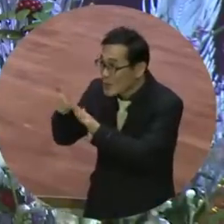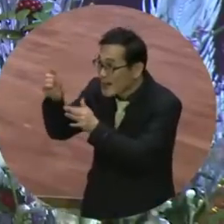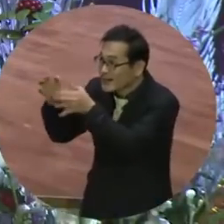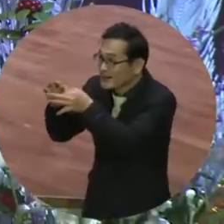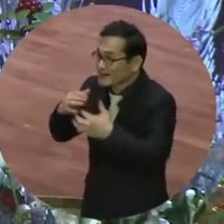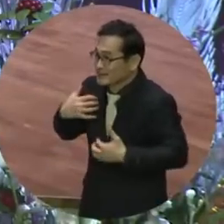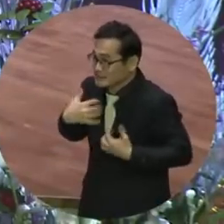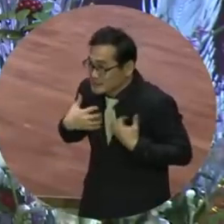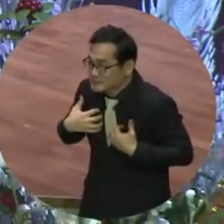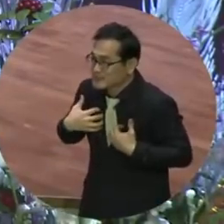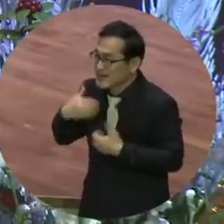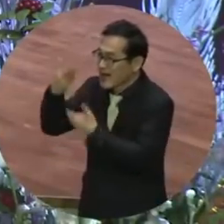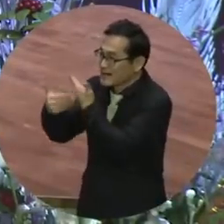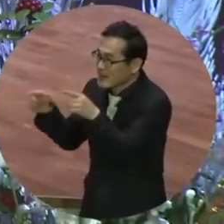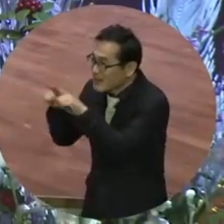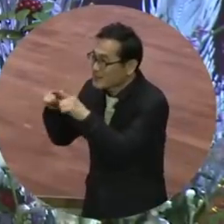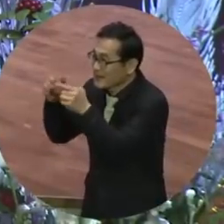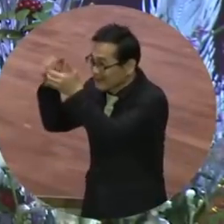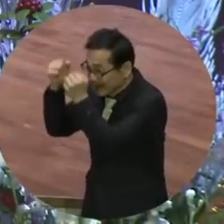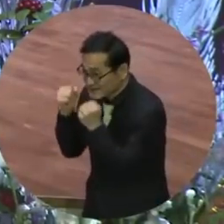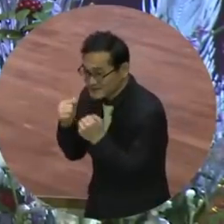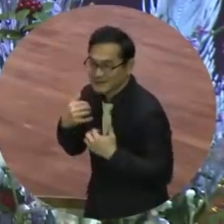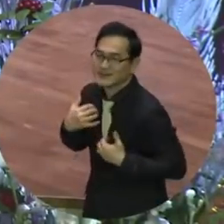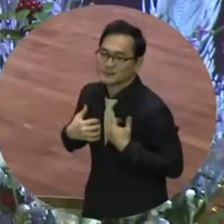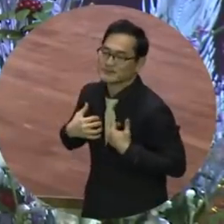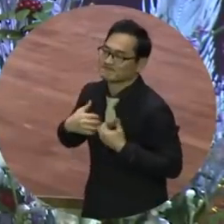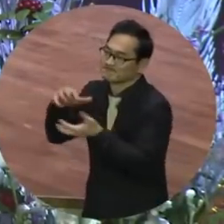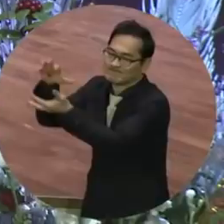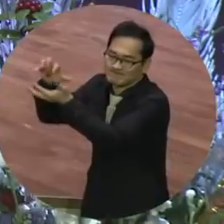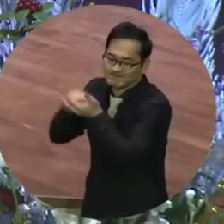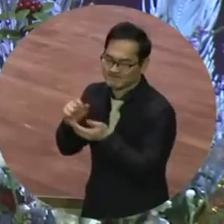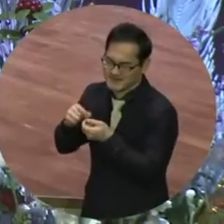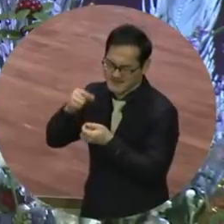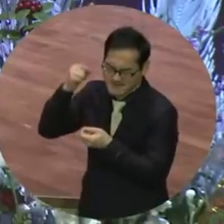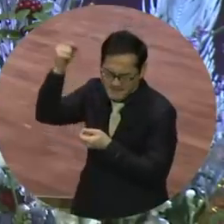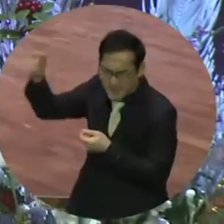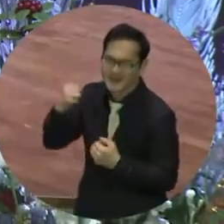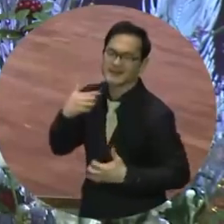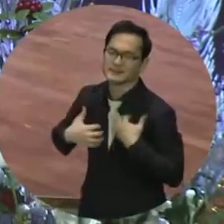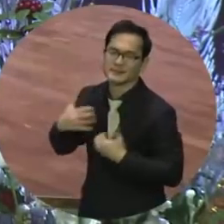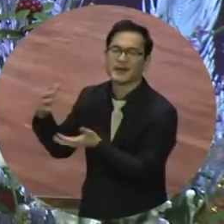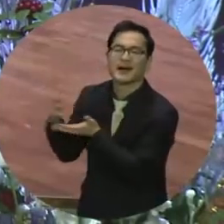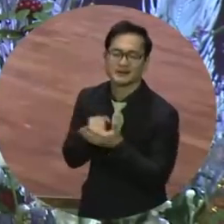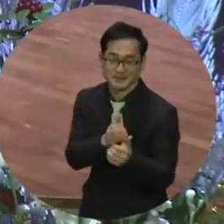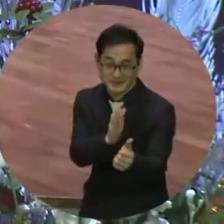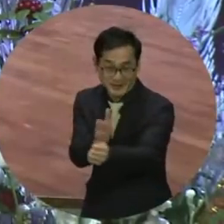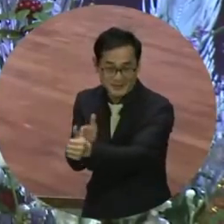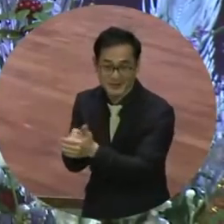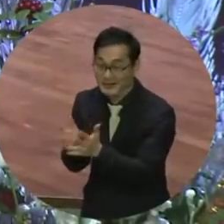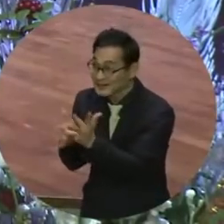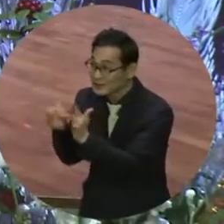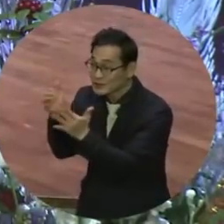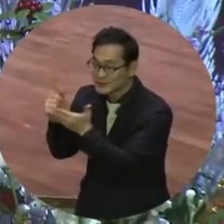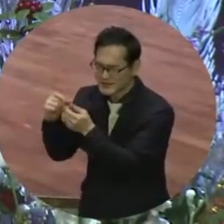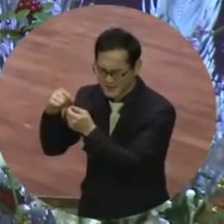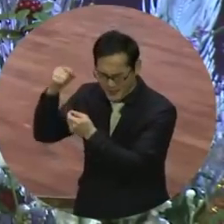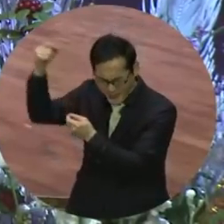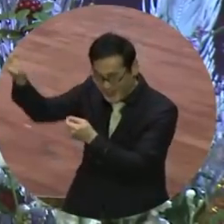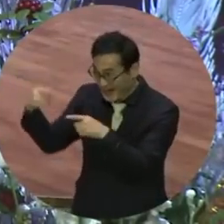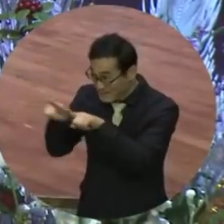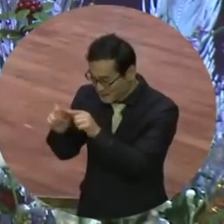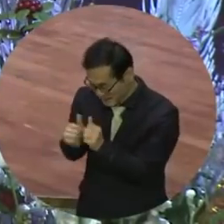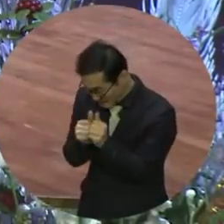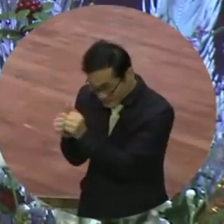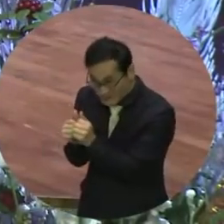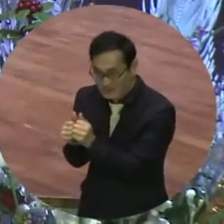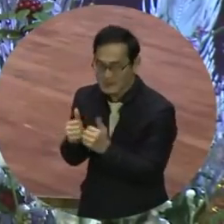임마누엘의 기쁨은 이것을 가지시기 바랍니다. 예수님이 영원토록 나와 함께 계시는 만큼 기쁨이 어디